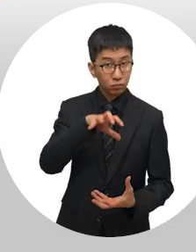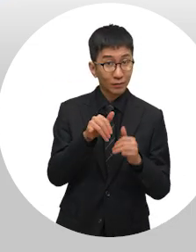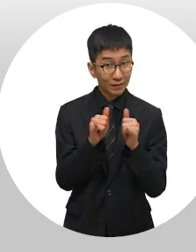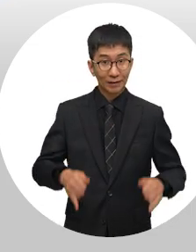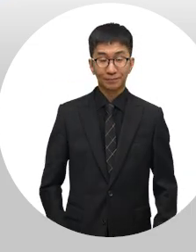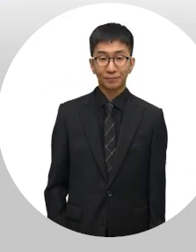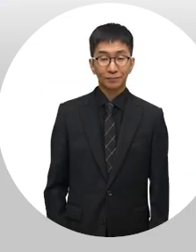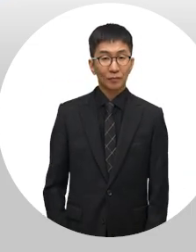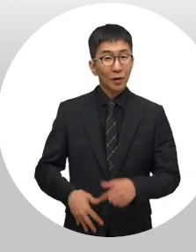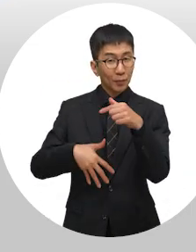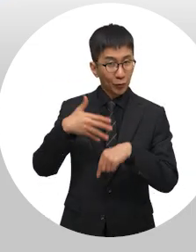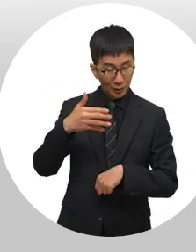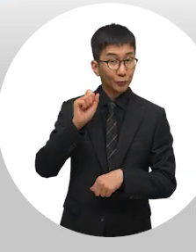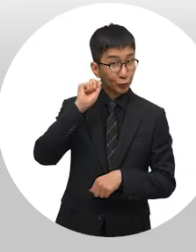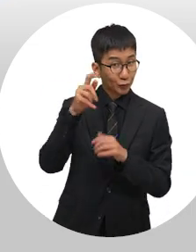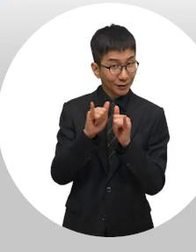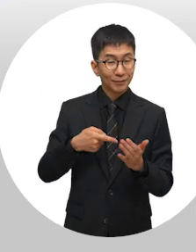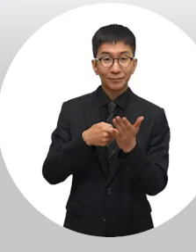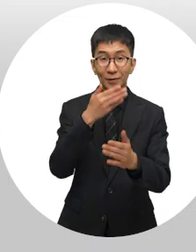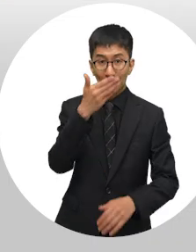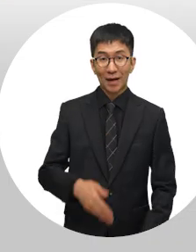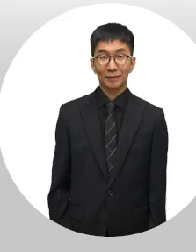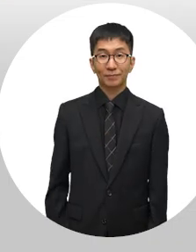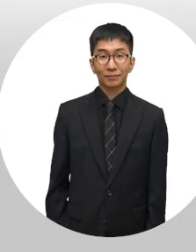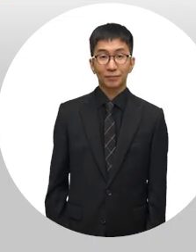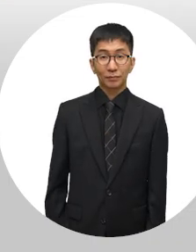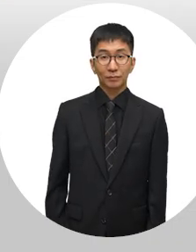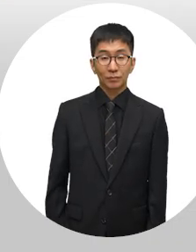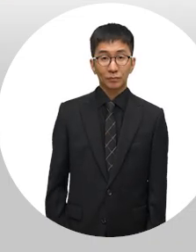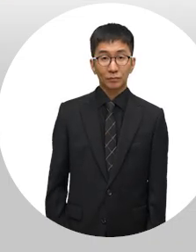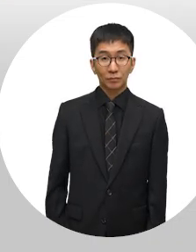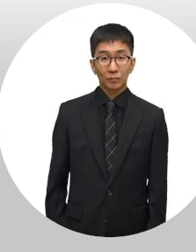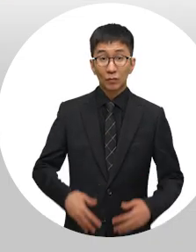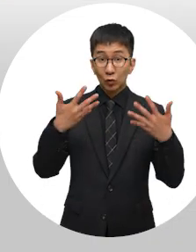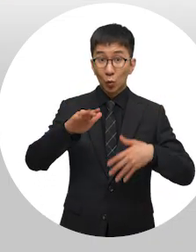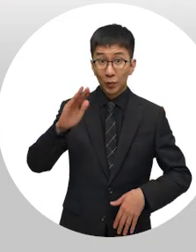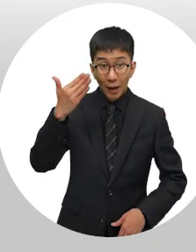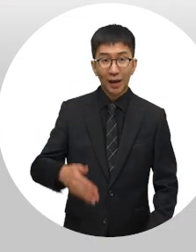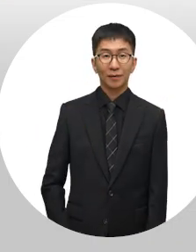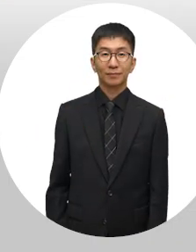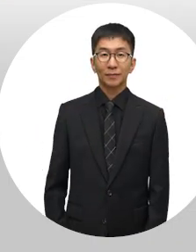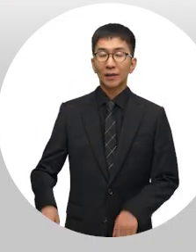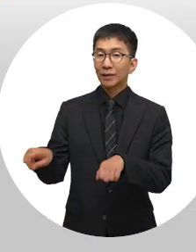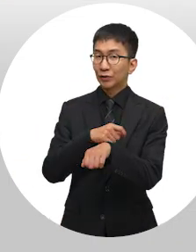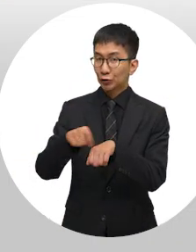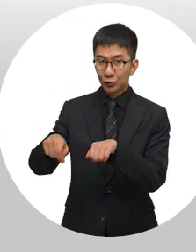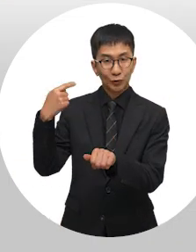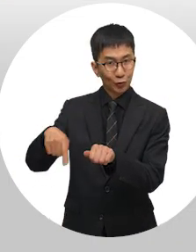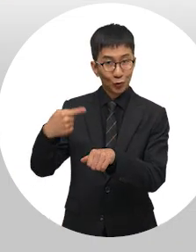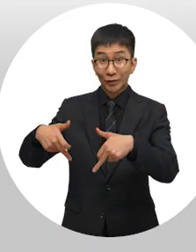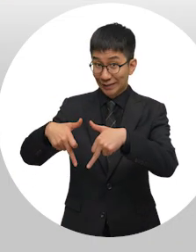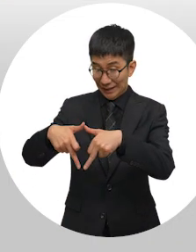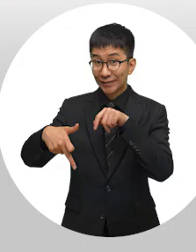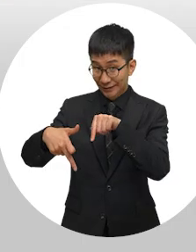뛰어난 학생이라면 소프트웨어 옵사 전형에 도전해 볼 수 있습니다. 또한 지원 자격이 된다면 특수교육 대상자 전형으로도